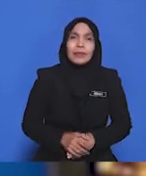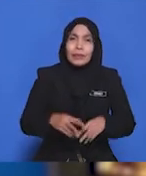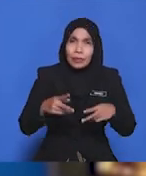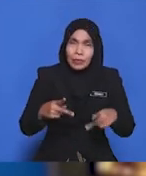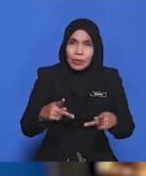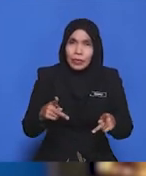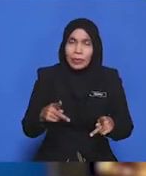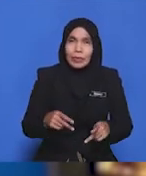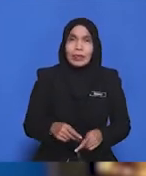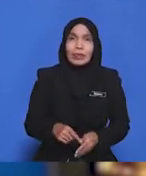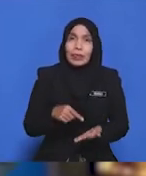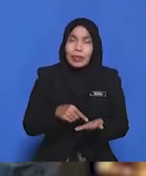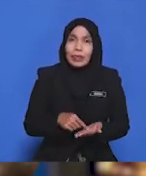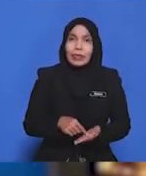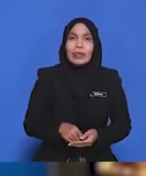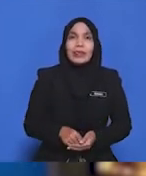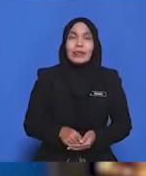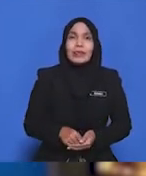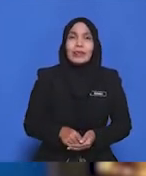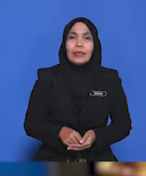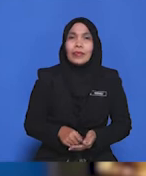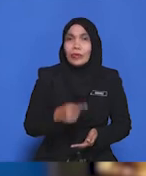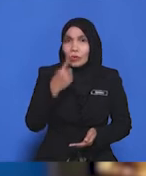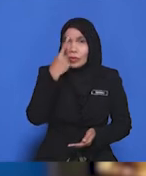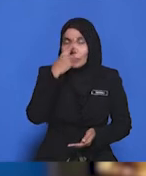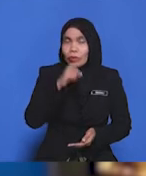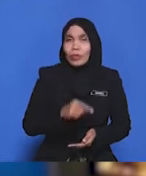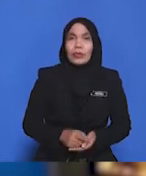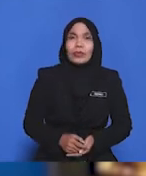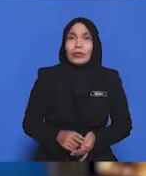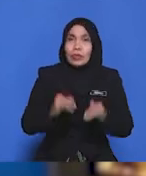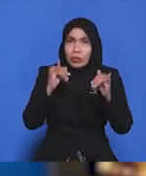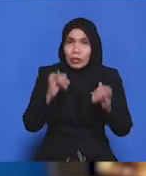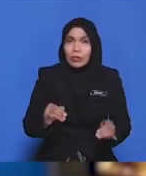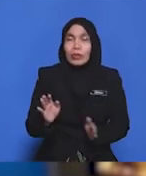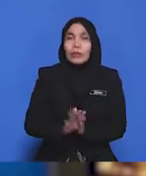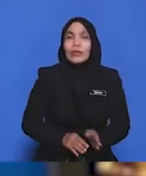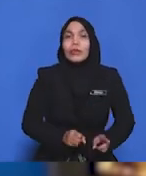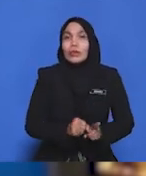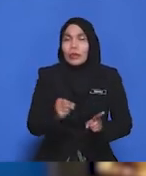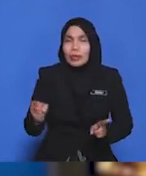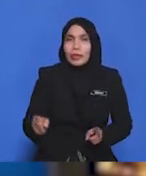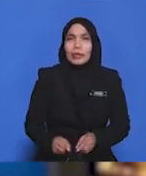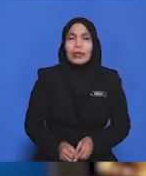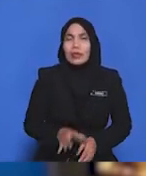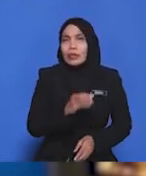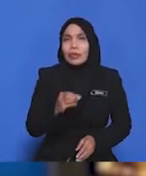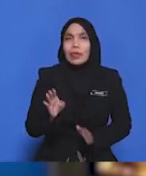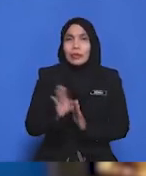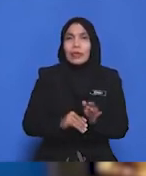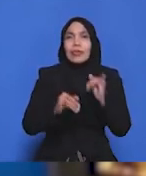Proses sosialisasi adalah ruang untuk individu bersosial dan saling berinteraksi dengan orang